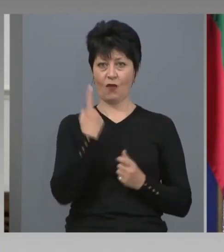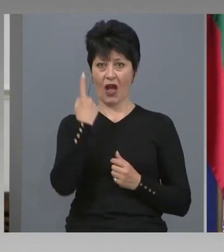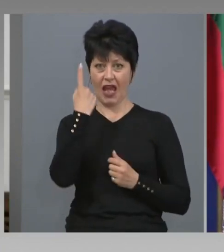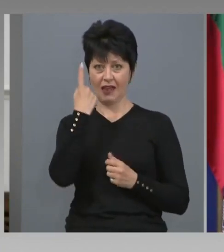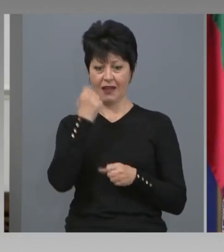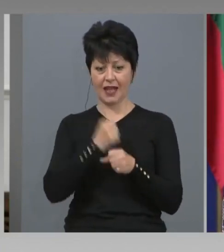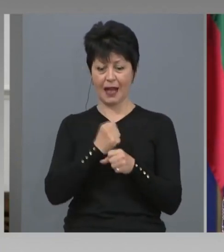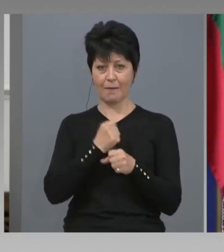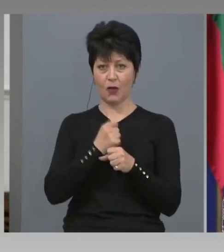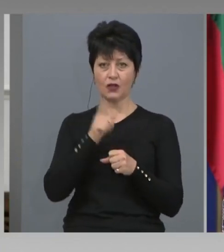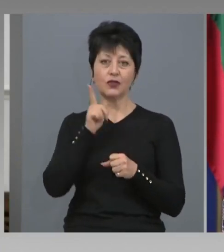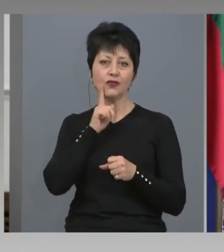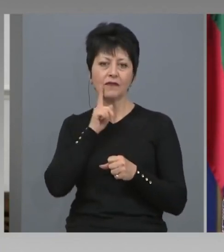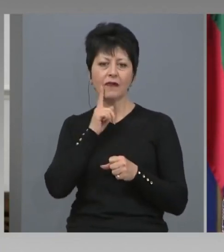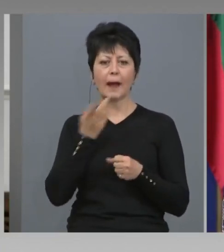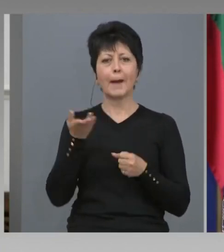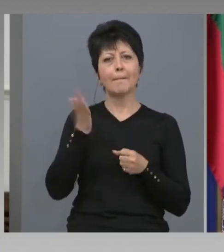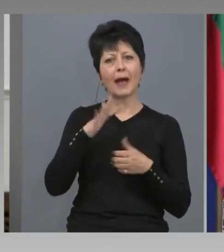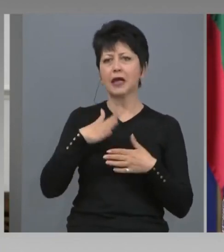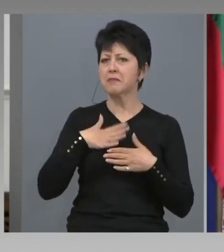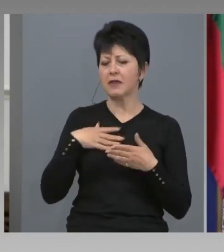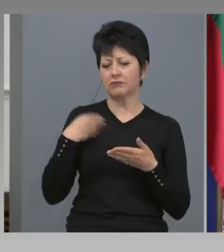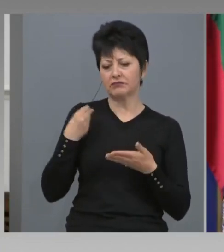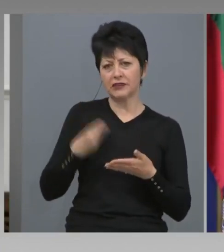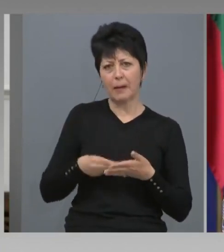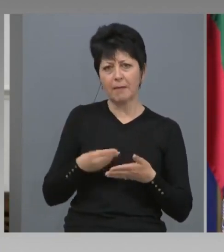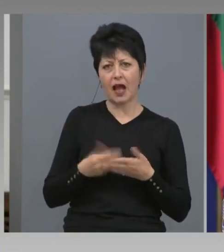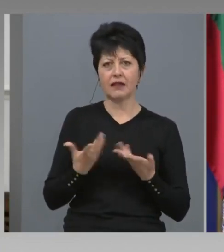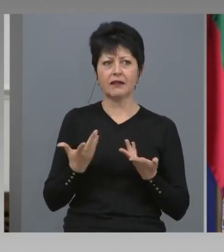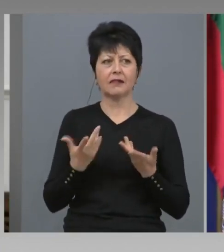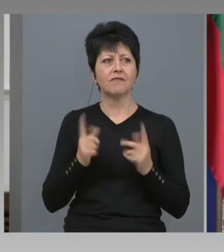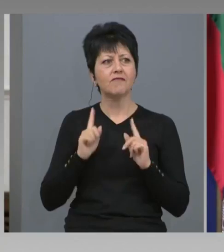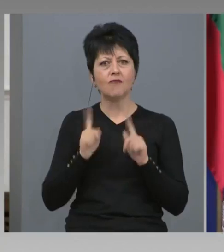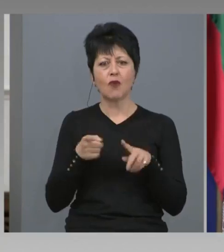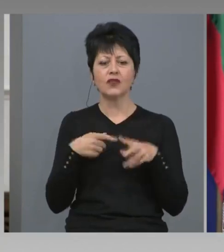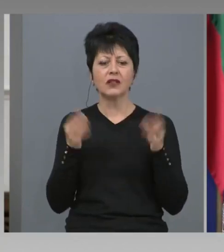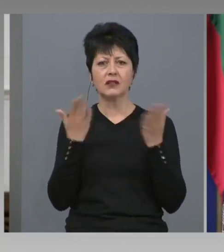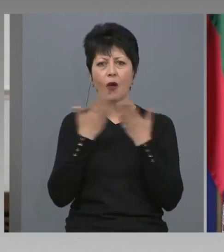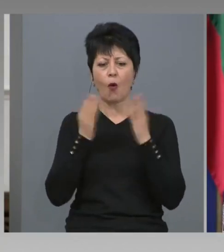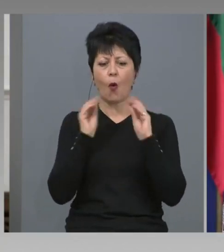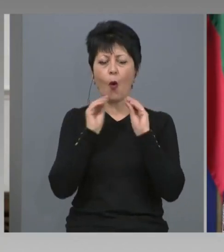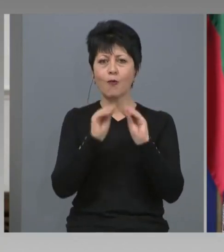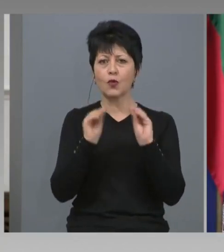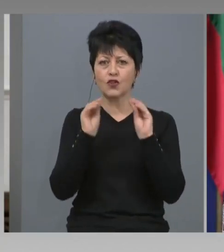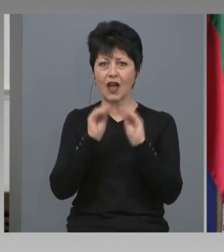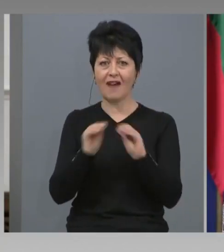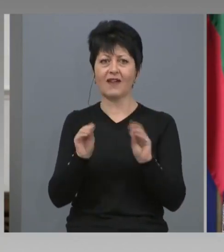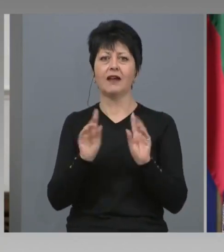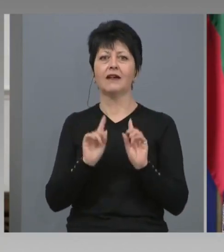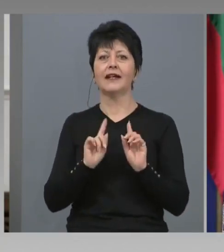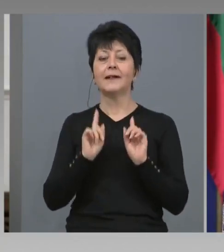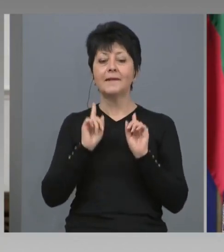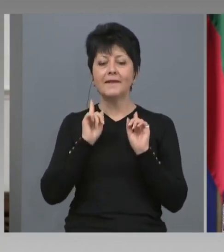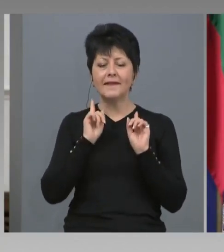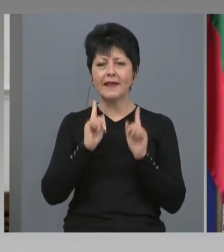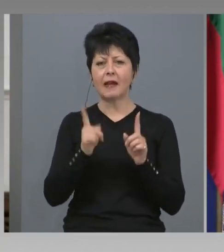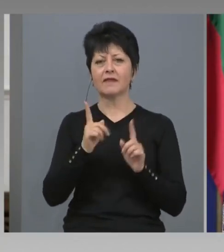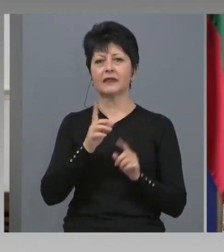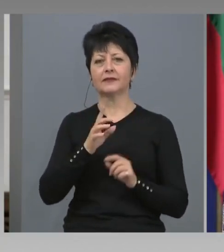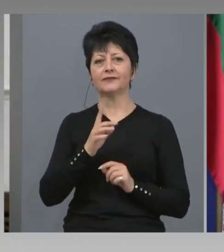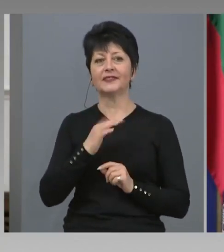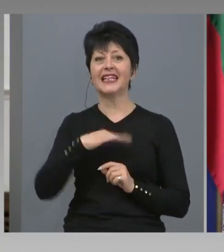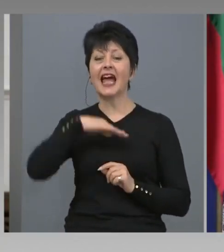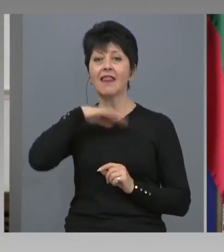човек, пак заплата, пак възможност да обучава и да се чувства. Трябва да се научим да живеем с този